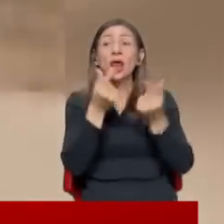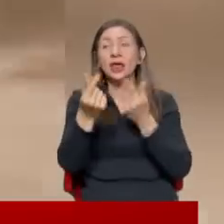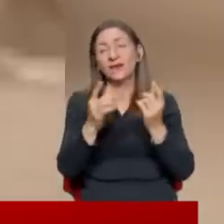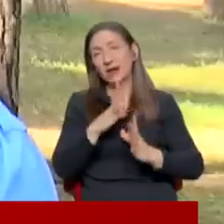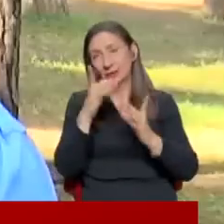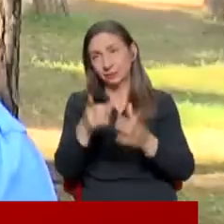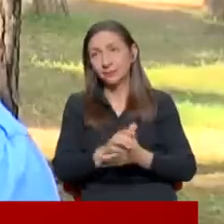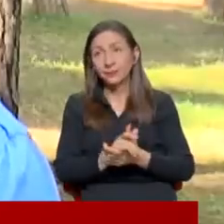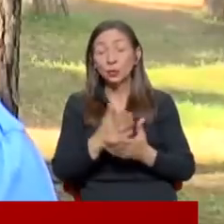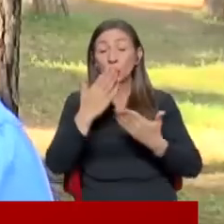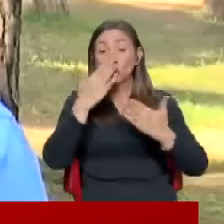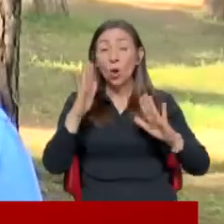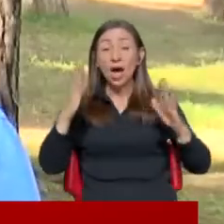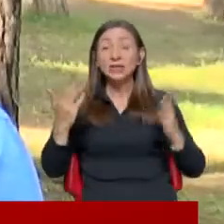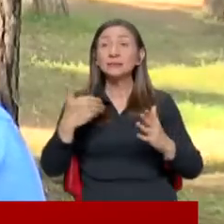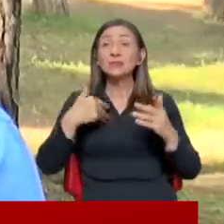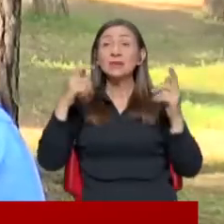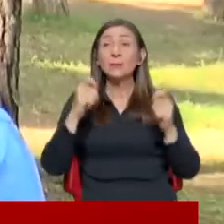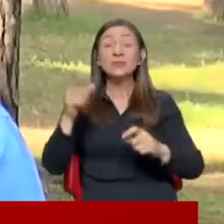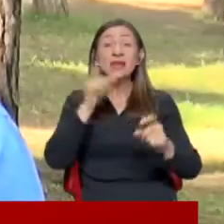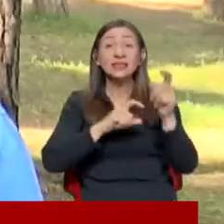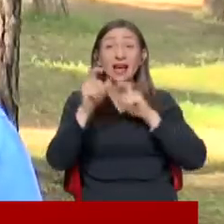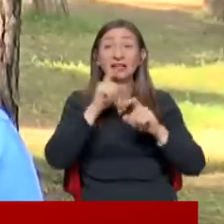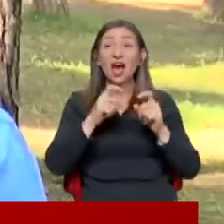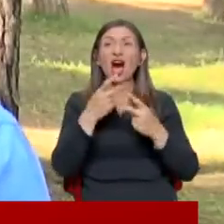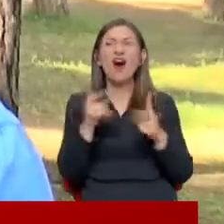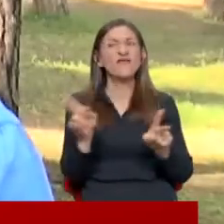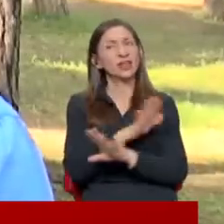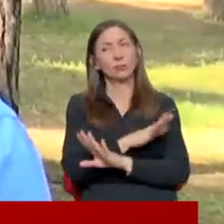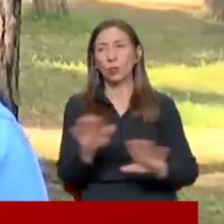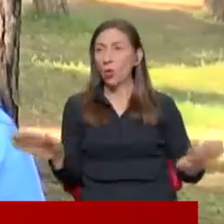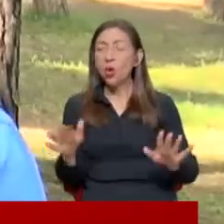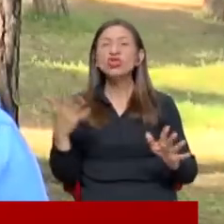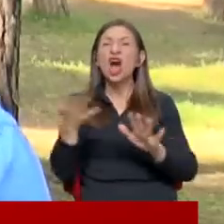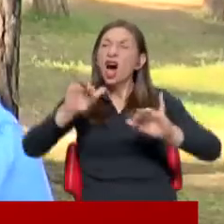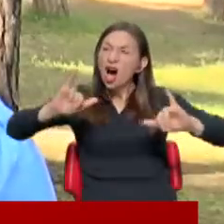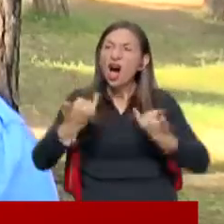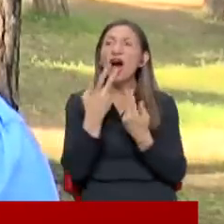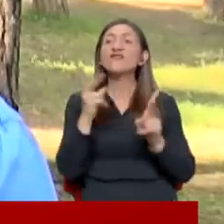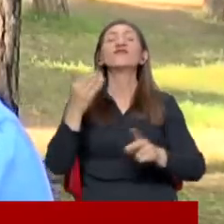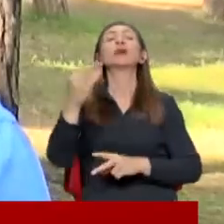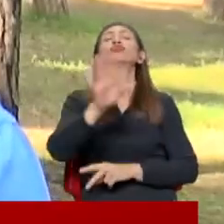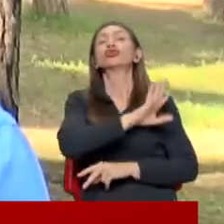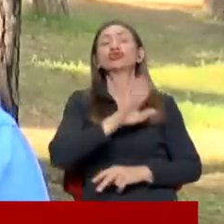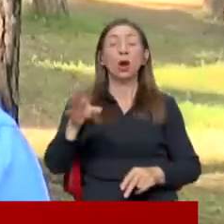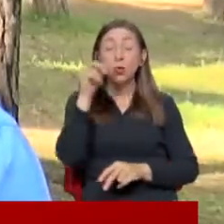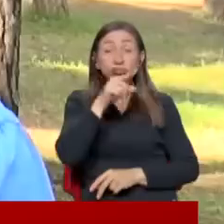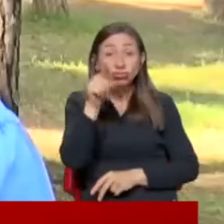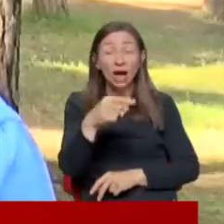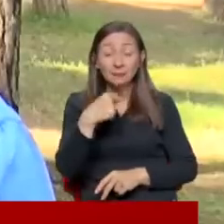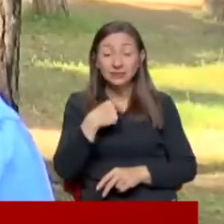uyarı verdi. Doğa artık bizim yaptığımız hataları affetmiyor ve daha da affetmeyecek. Onun için